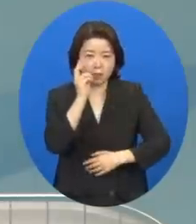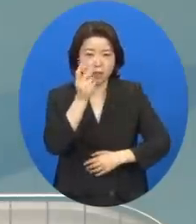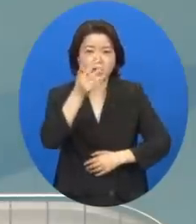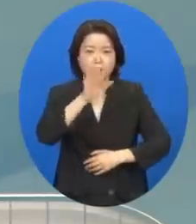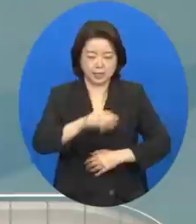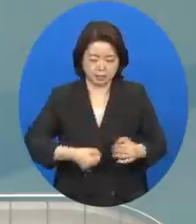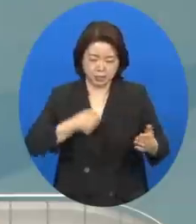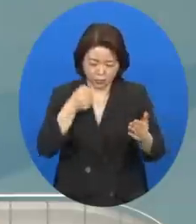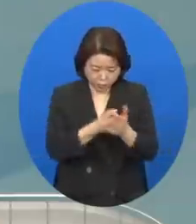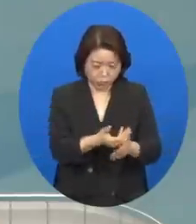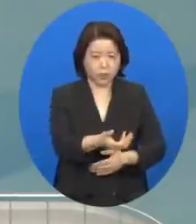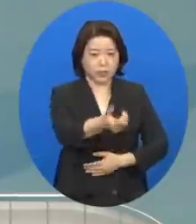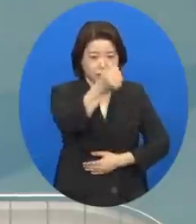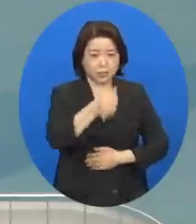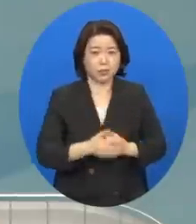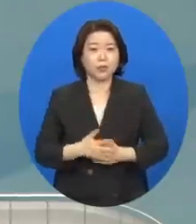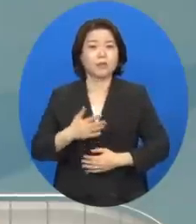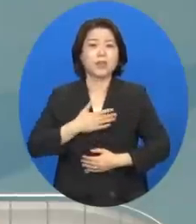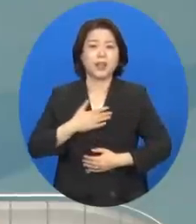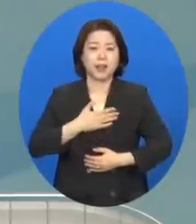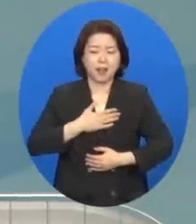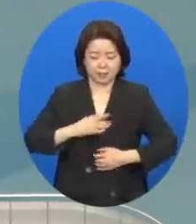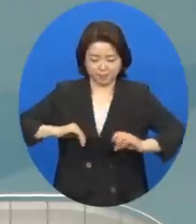내어라. 내가 세상을 이겼다.